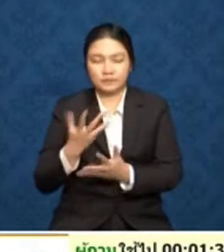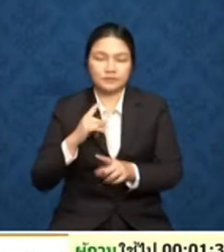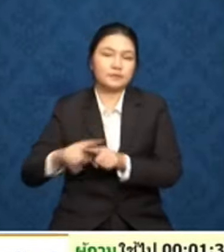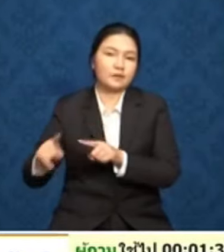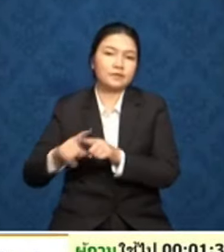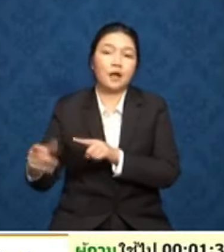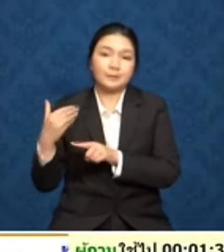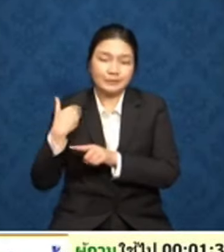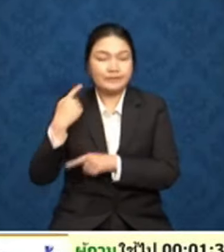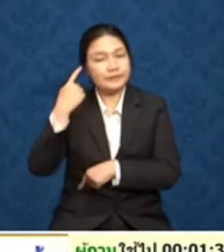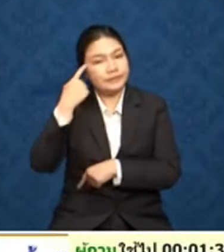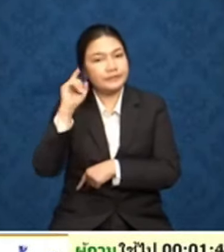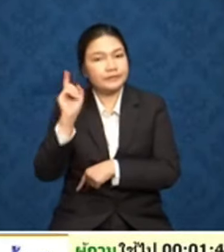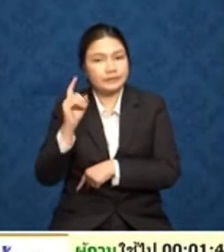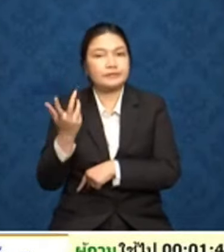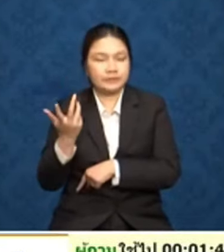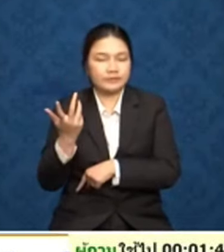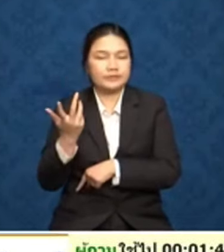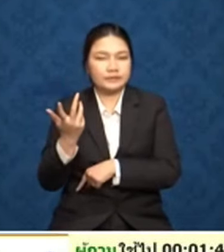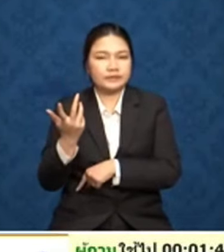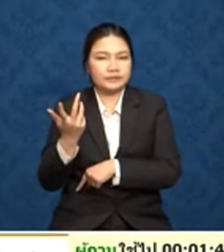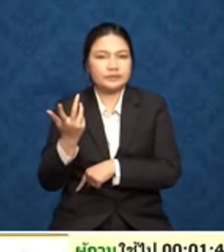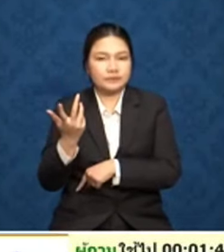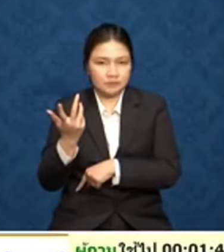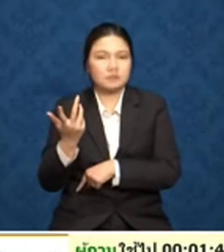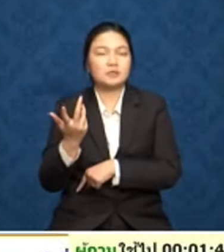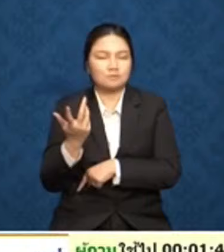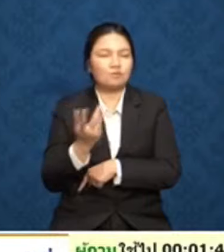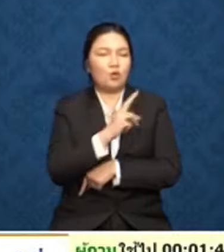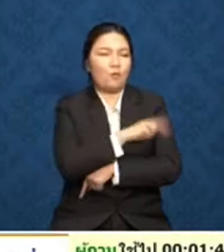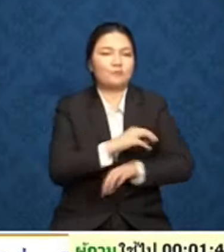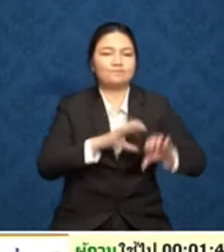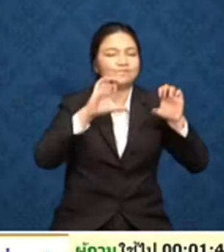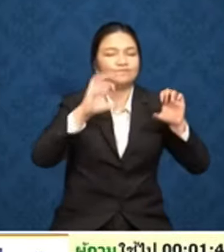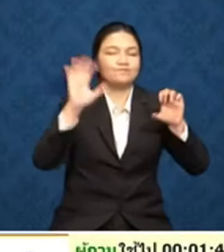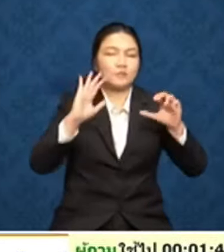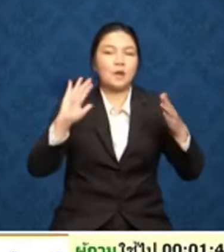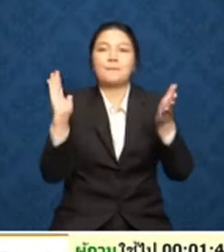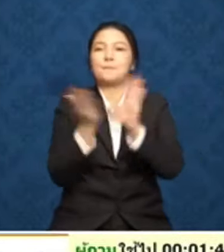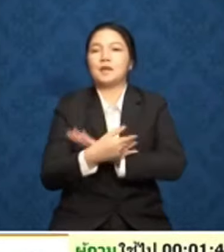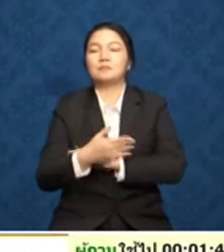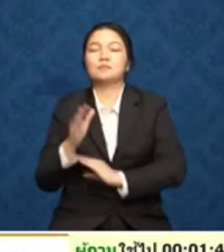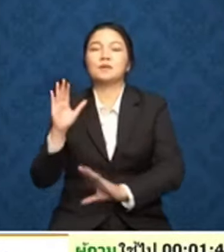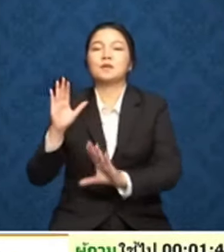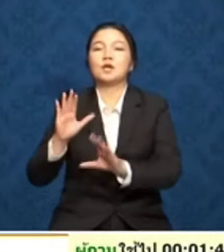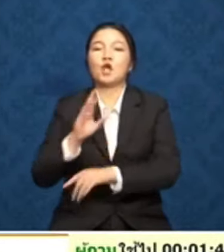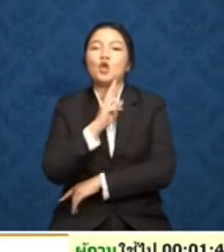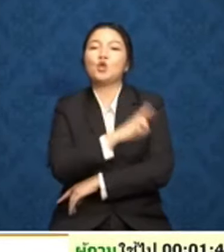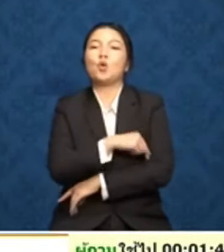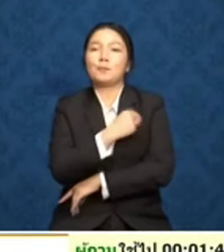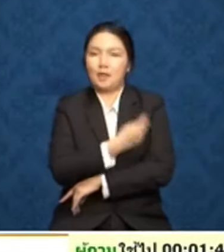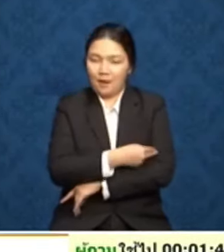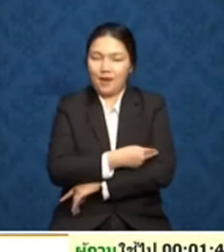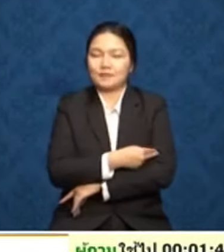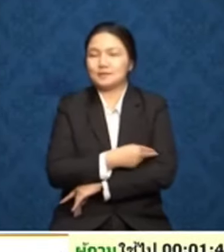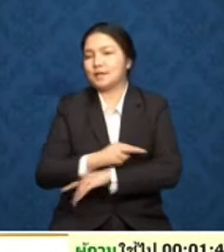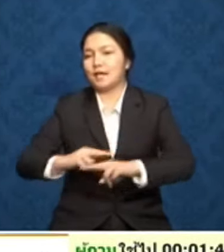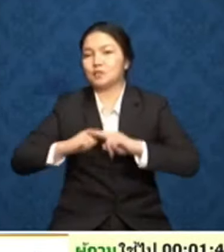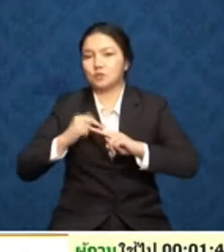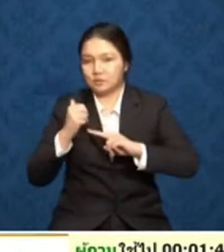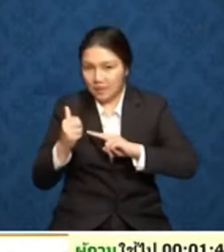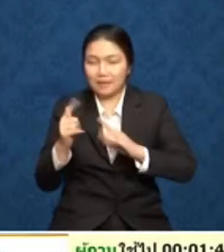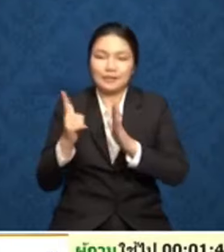ท่านก็อาจจะไปใช้บริการเอกชนได้นะคะหรือว่าสามารถเลือกคุณหมอหรือว่าเลือกยาเองได้แต่ว่าส